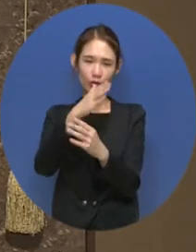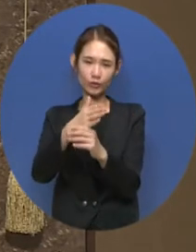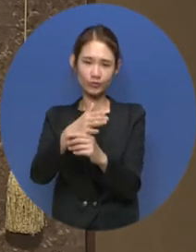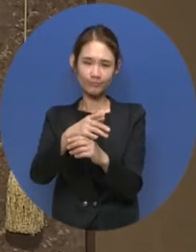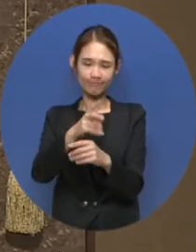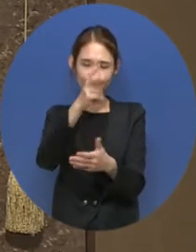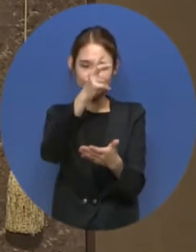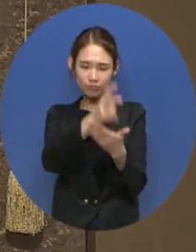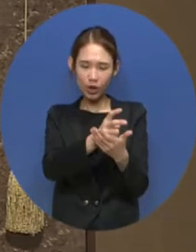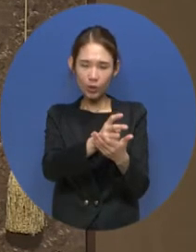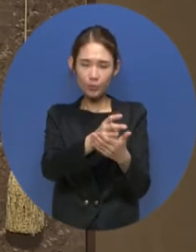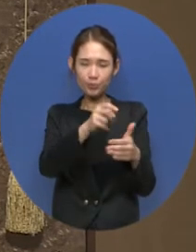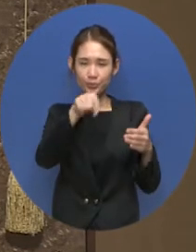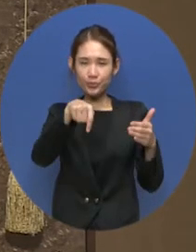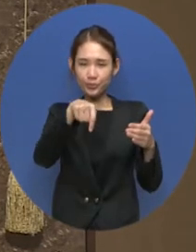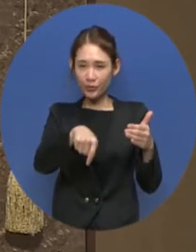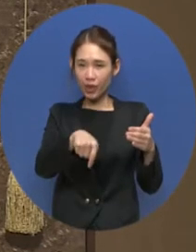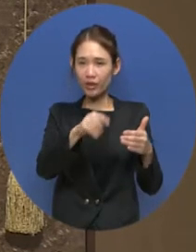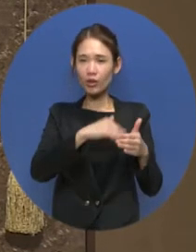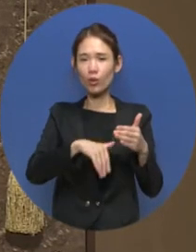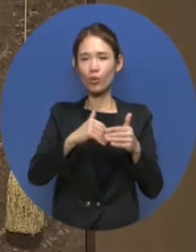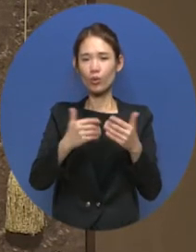법적으로 공공기관에서는 중증장애